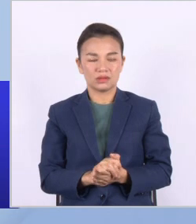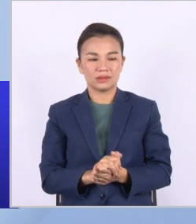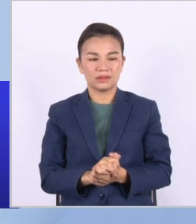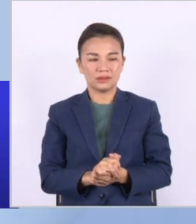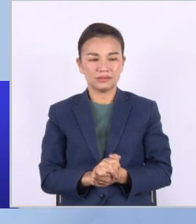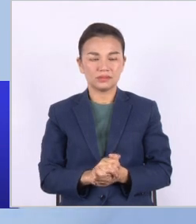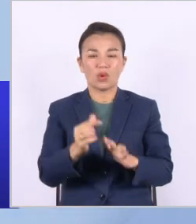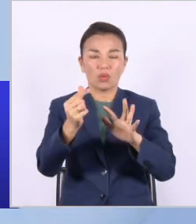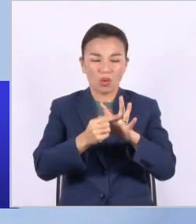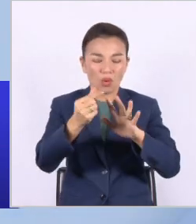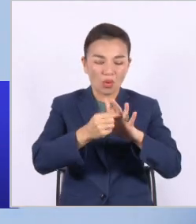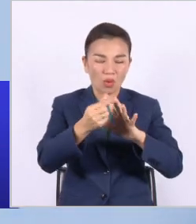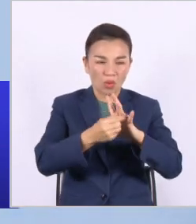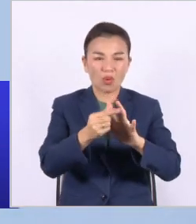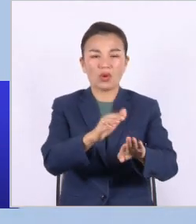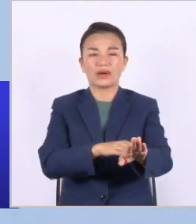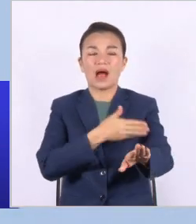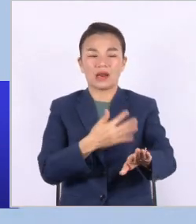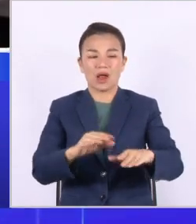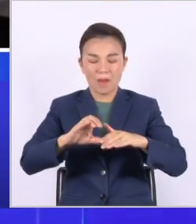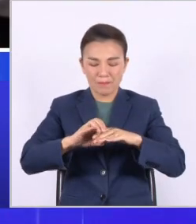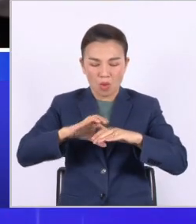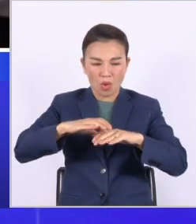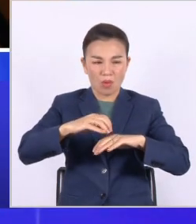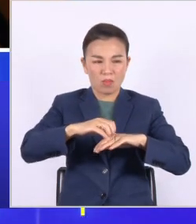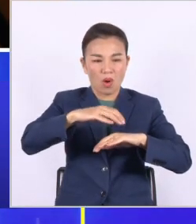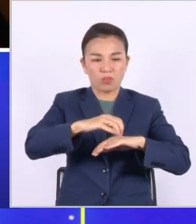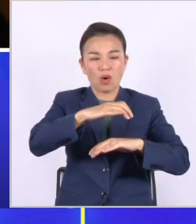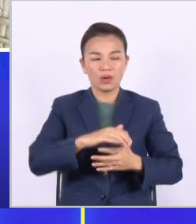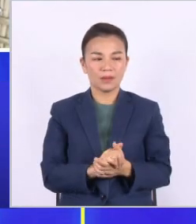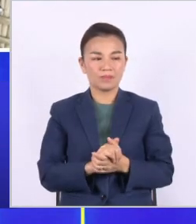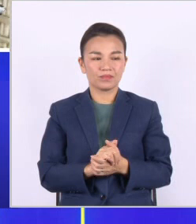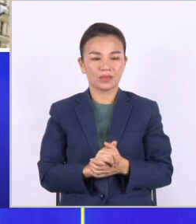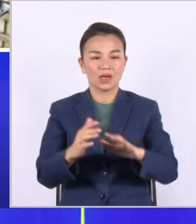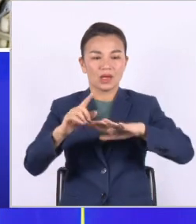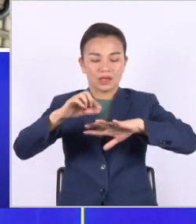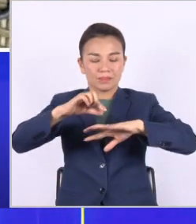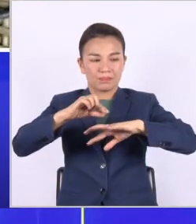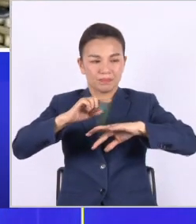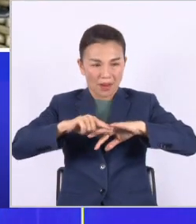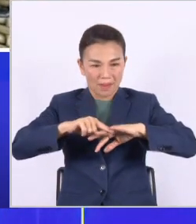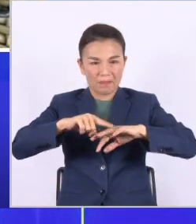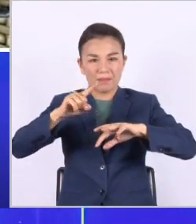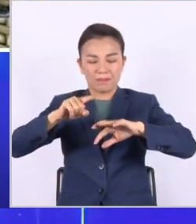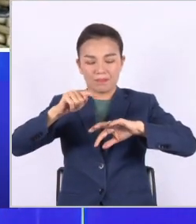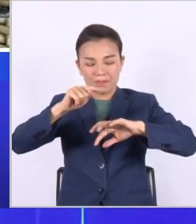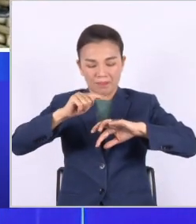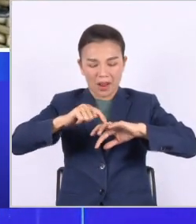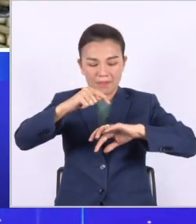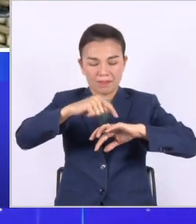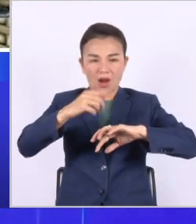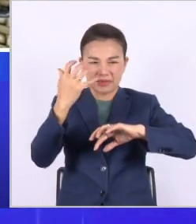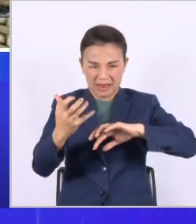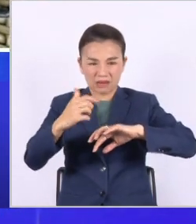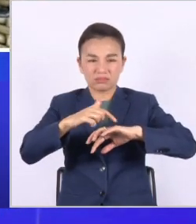ใส่ยังไม่ใส่มานานแล้ว ใส่มานานแล้วสิคะมันถึงบวมถึงอักเสบปรากฏว่านิ้วนางกับนิ้วก้อยค่อนข้างสาหัสเป็นแผลชะกันนะคะเ